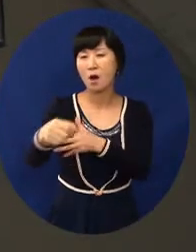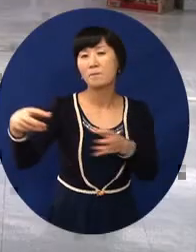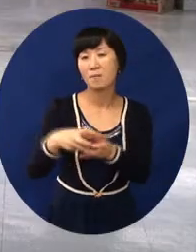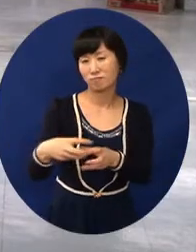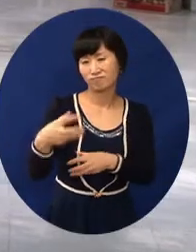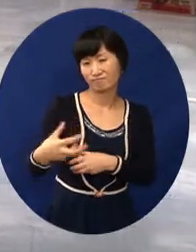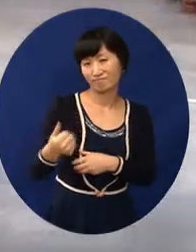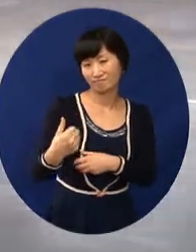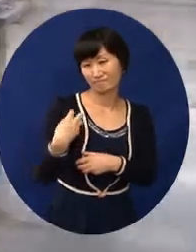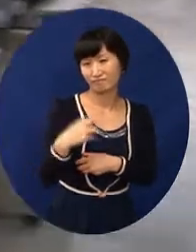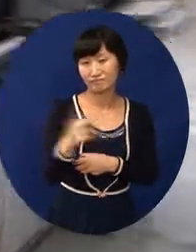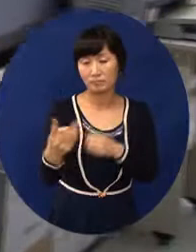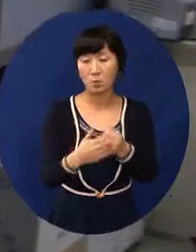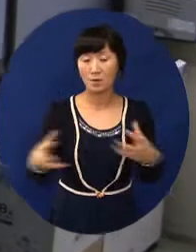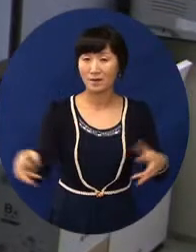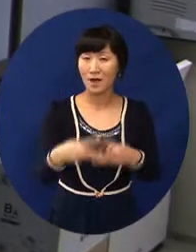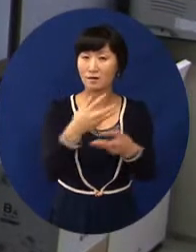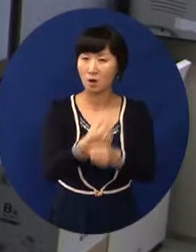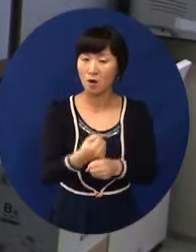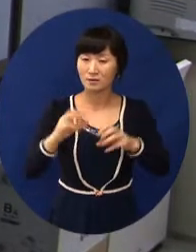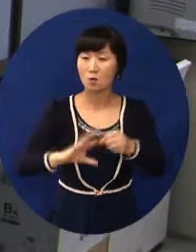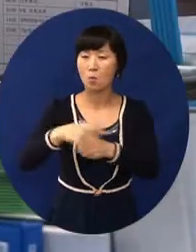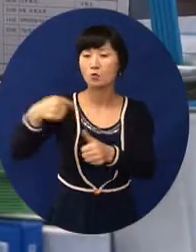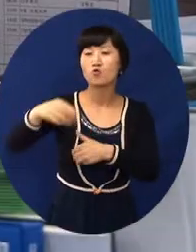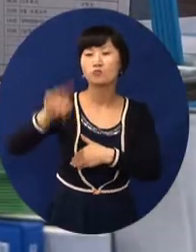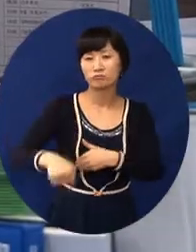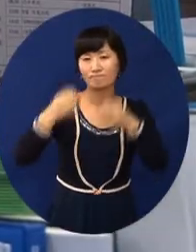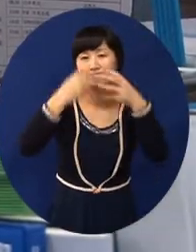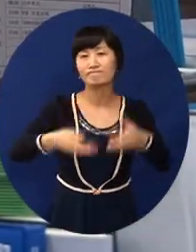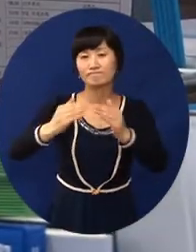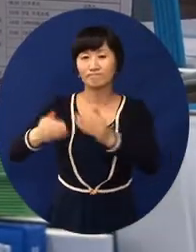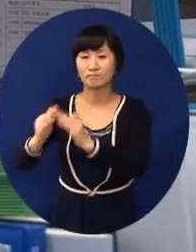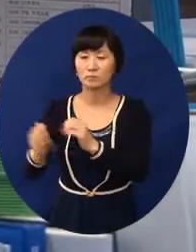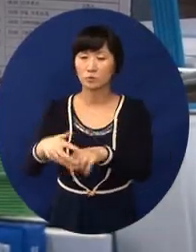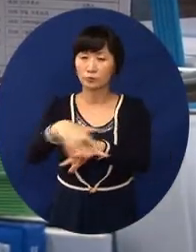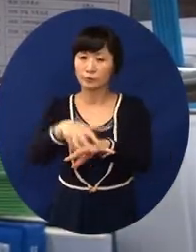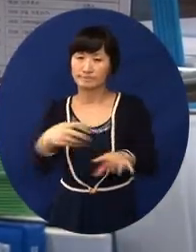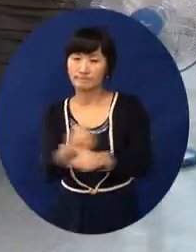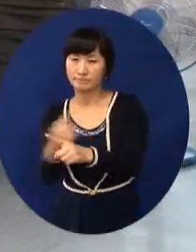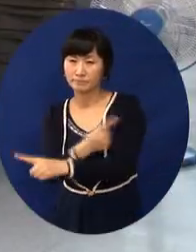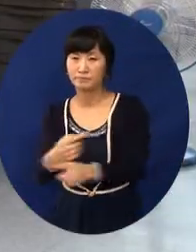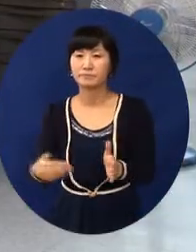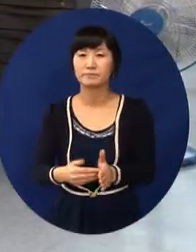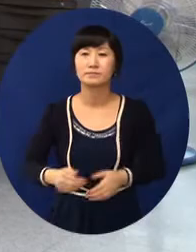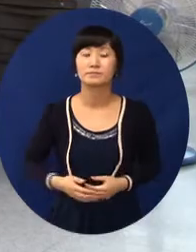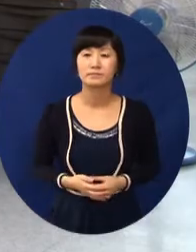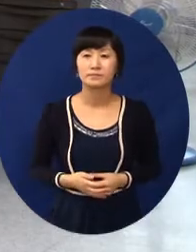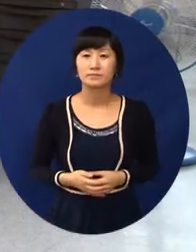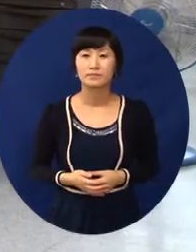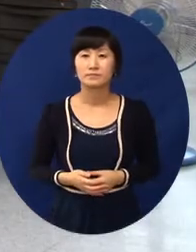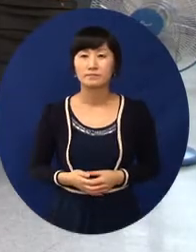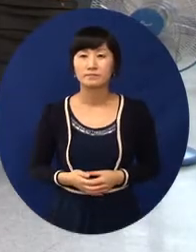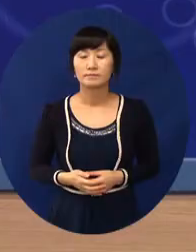담당관으로 변경됐고 계약 심사 담당과 글로벌 교육부가 신설되는 등 본격적인 조직 개편이 이루어졌습니다.